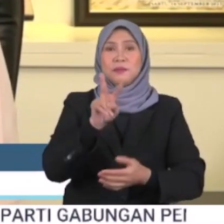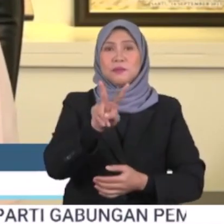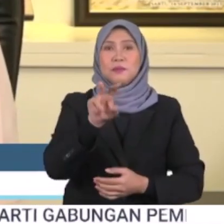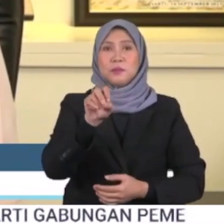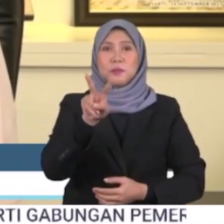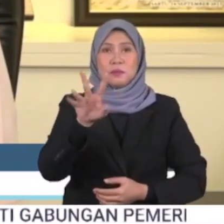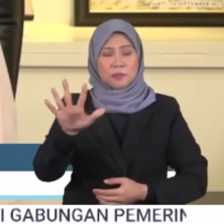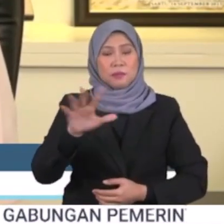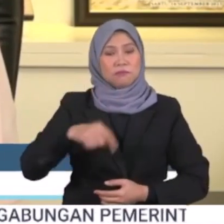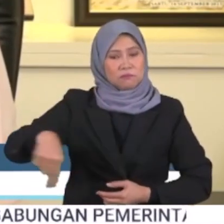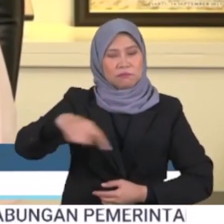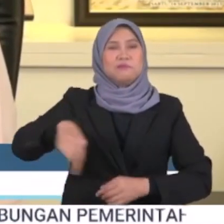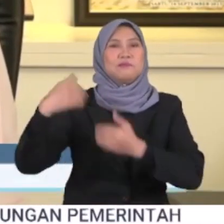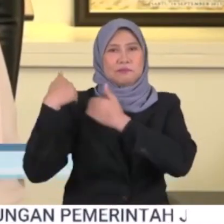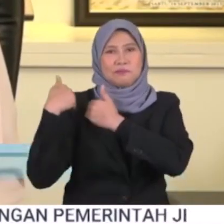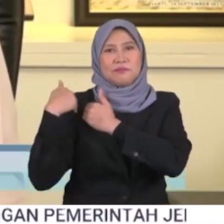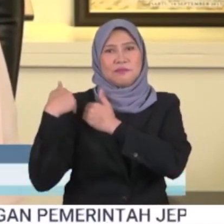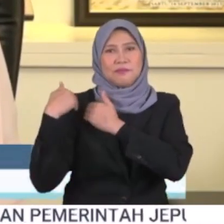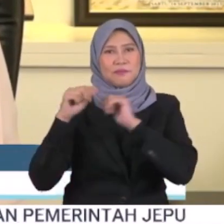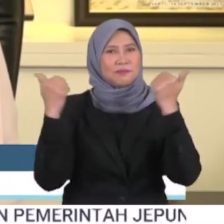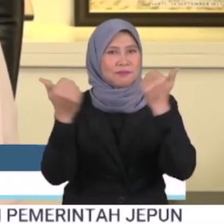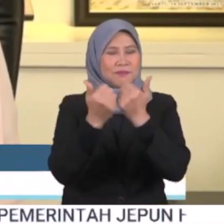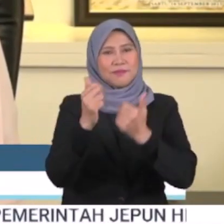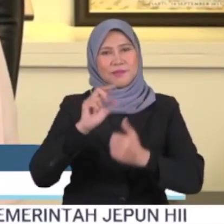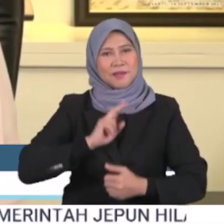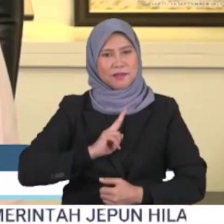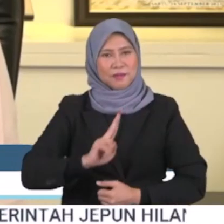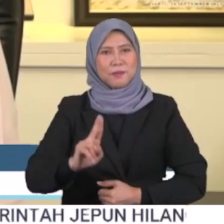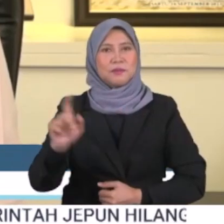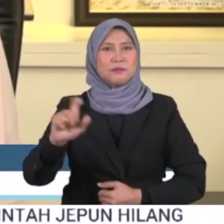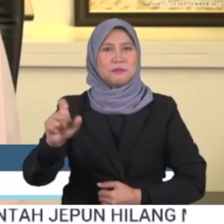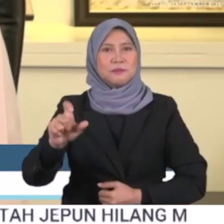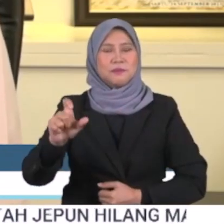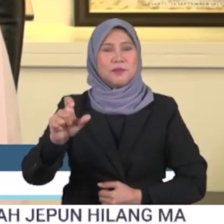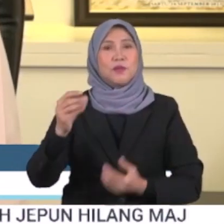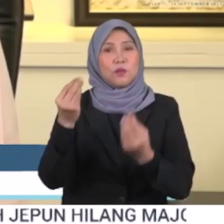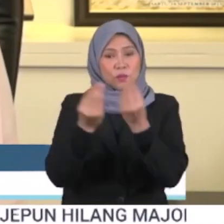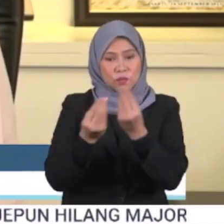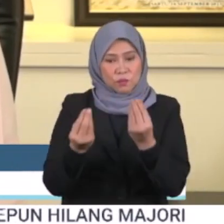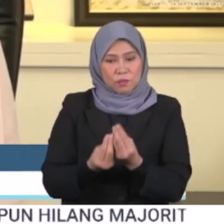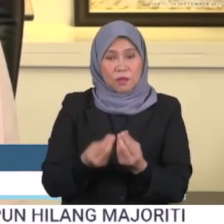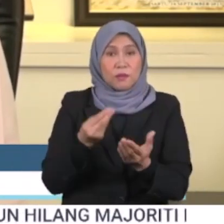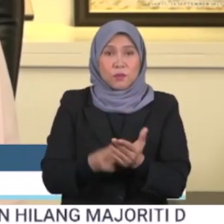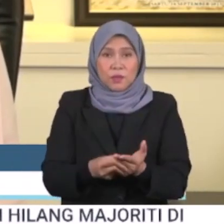tanggungjawab kita di agensi-agensi agama untuk memastikan jumlah yang